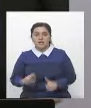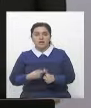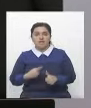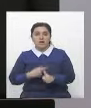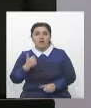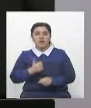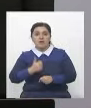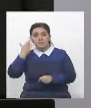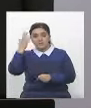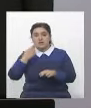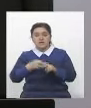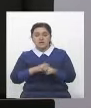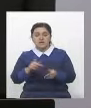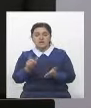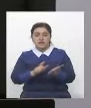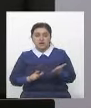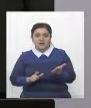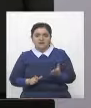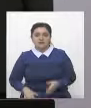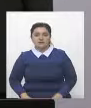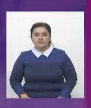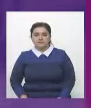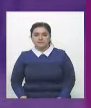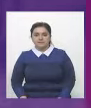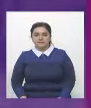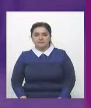Назовите главную мысль этого стихотворения.